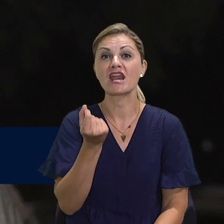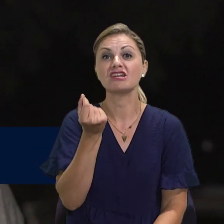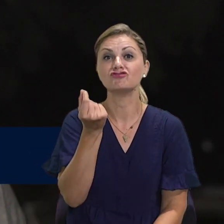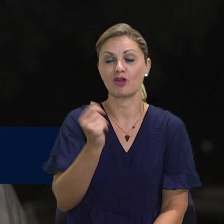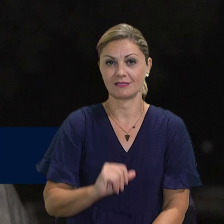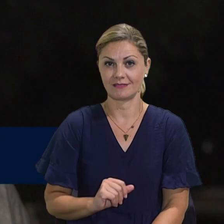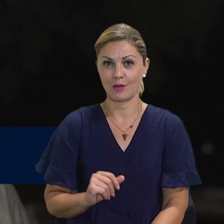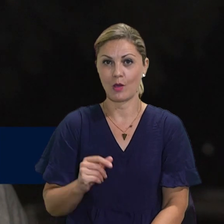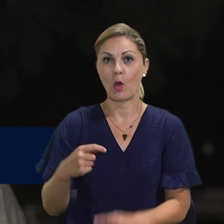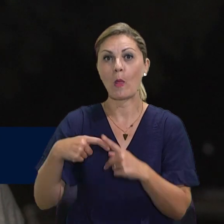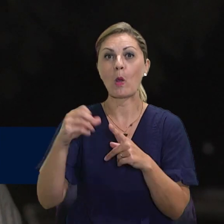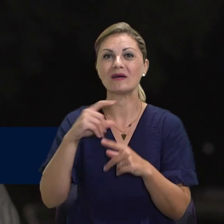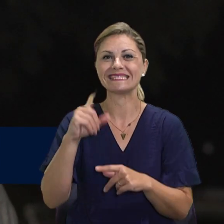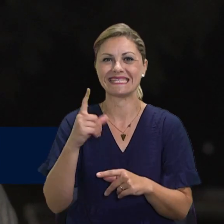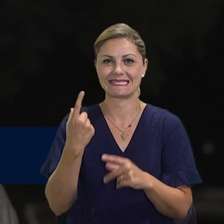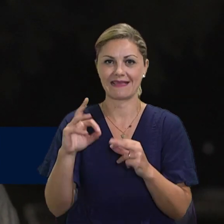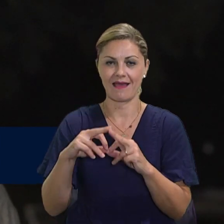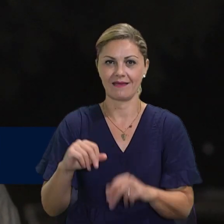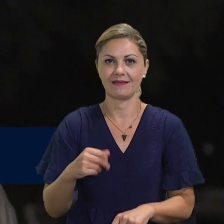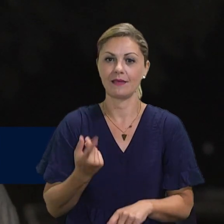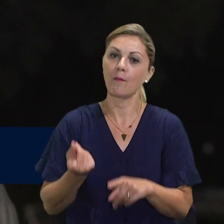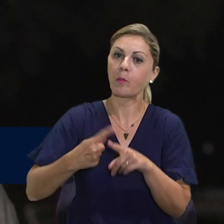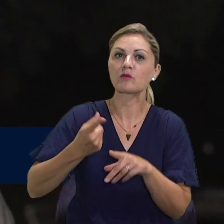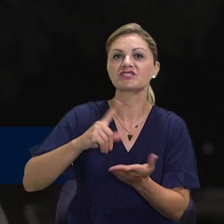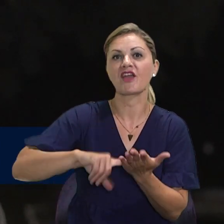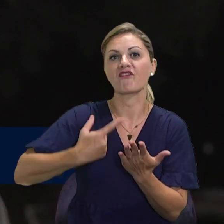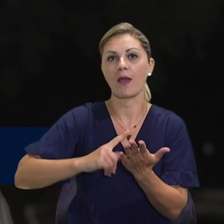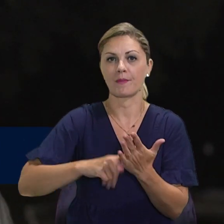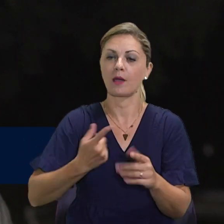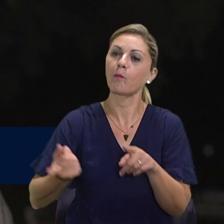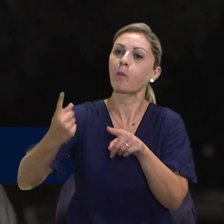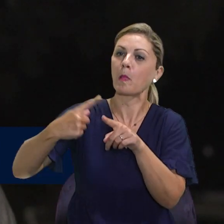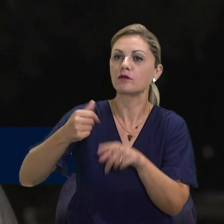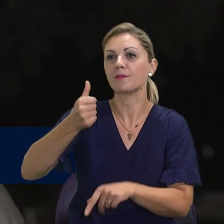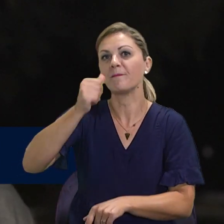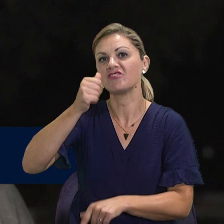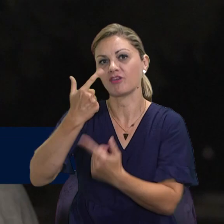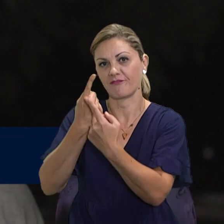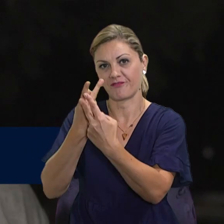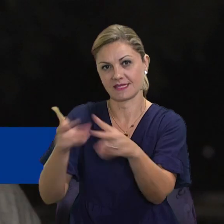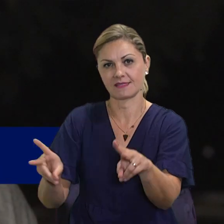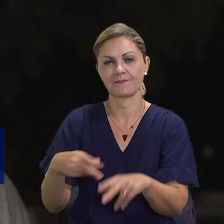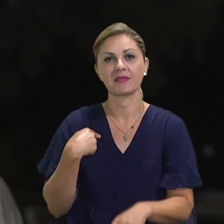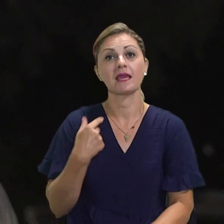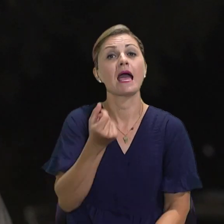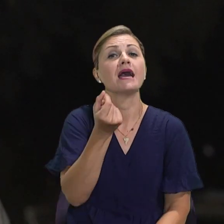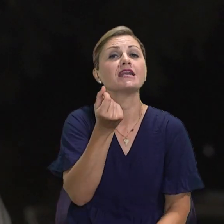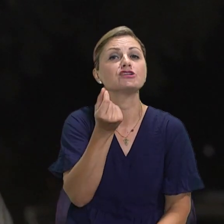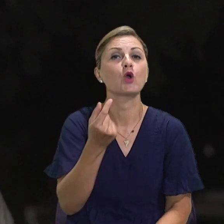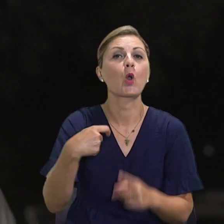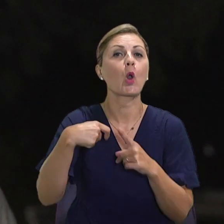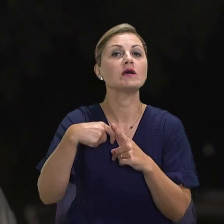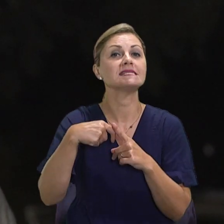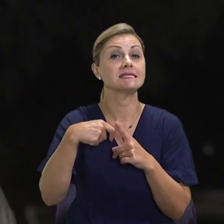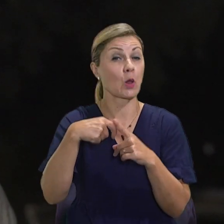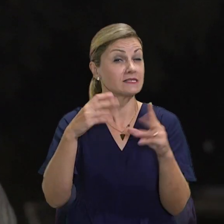imamo rižot od kozica i imamo ćevape i piće razno. Rižot od kozica,